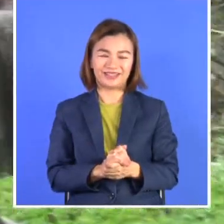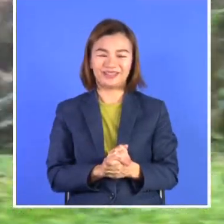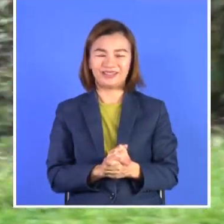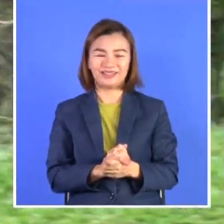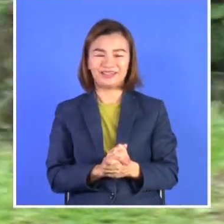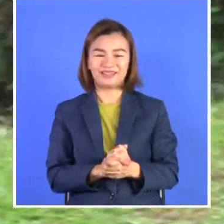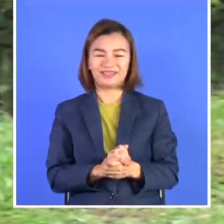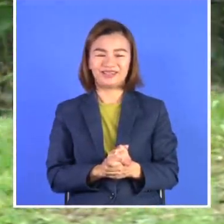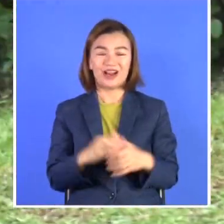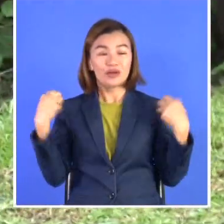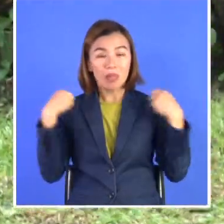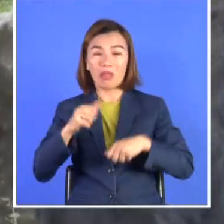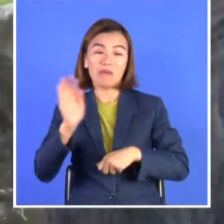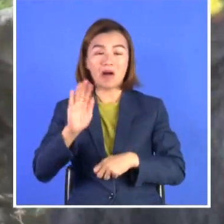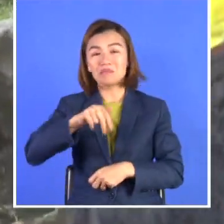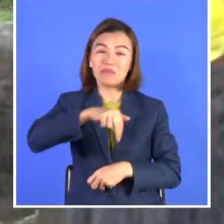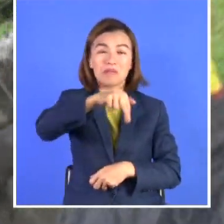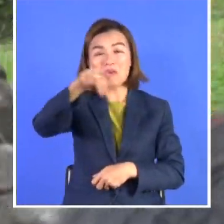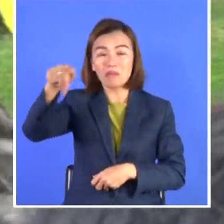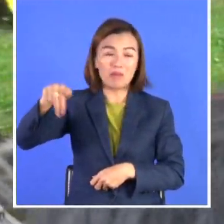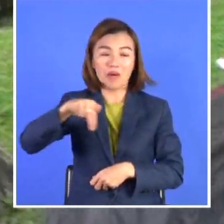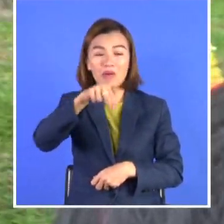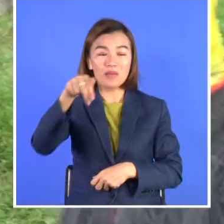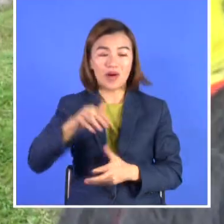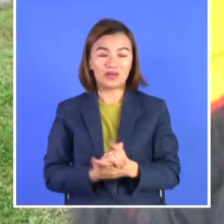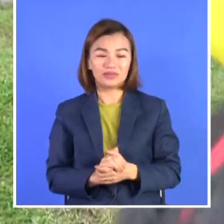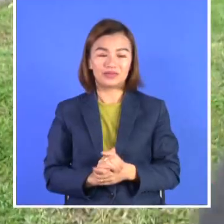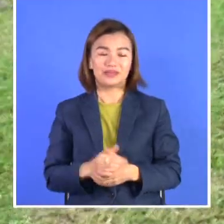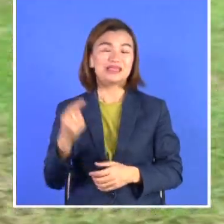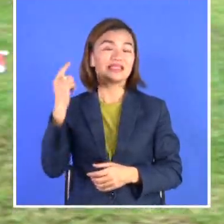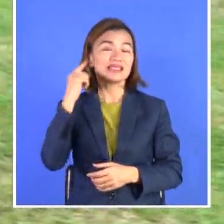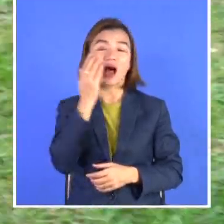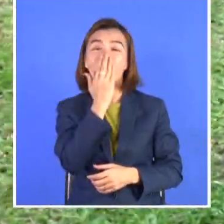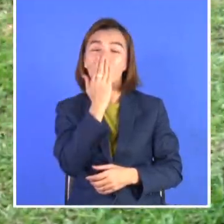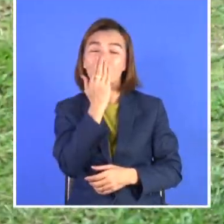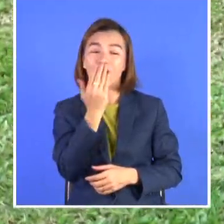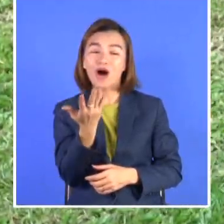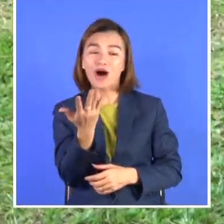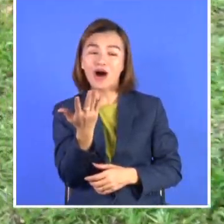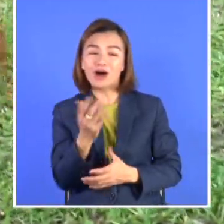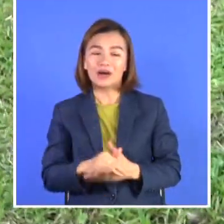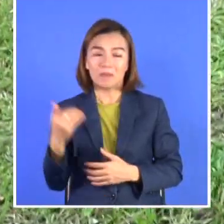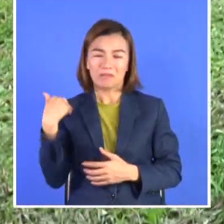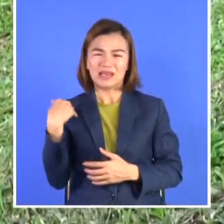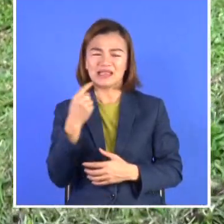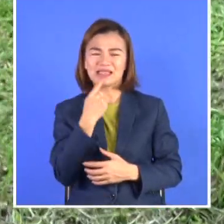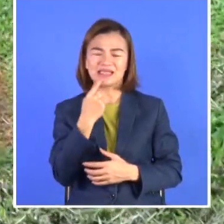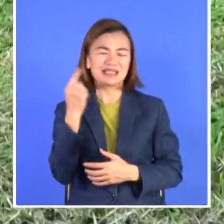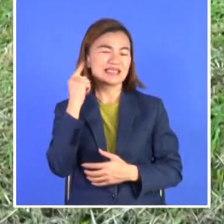จอนใหม่ใส่จอนถือจอนเหวี่ยงนะคะเพราะในนั้นมีไอ้นี่อยู่มะม่วงมีแก้วมังกรอยู่ใช่ใ